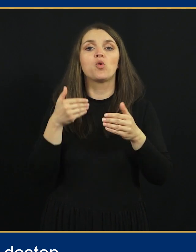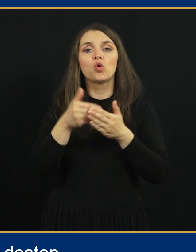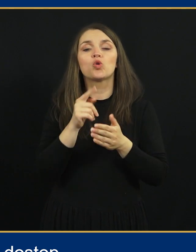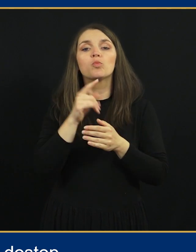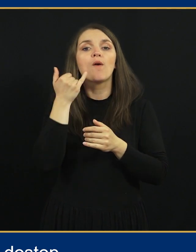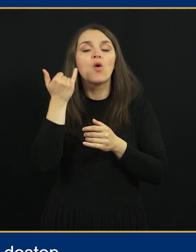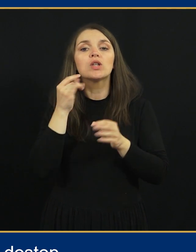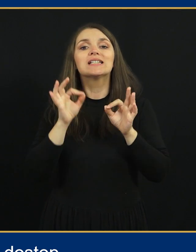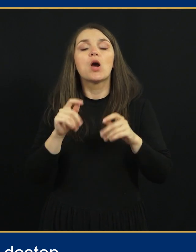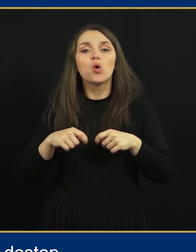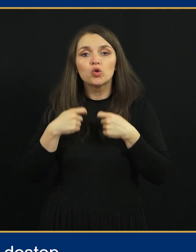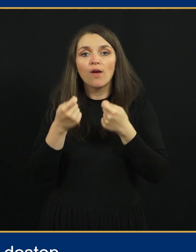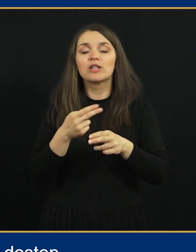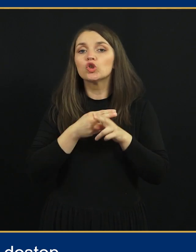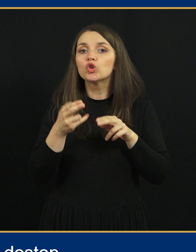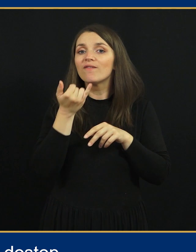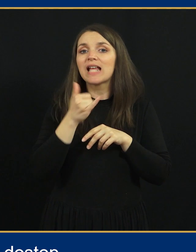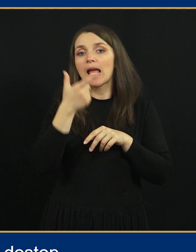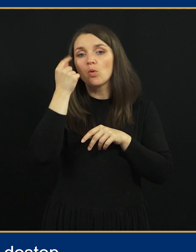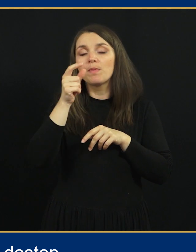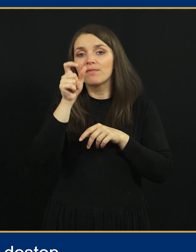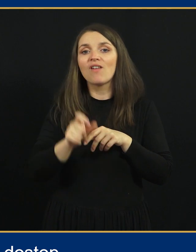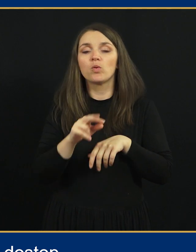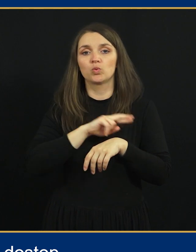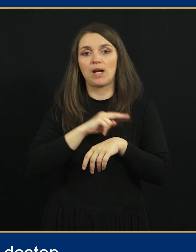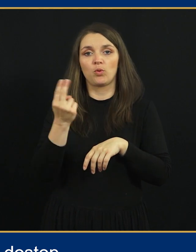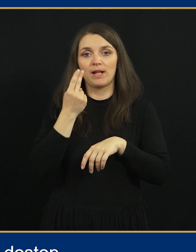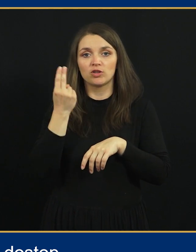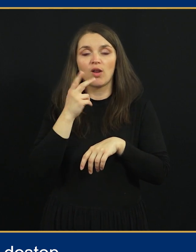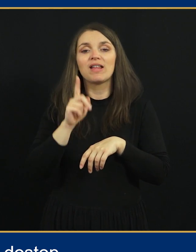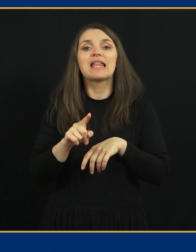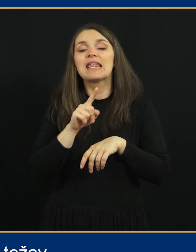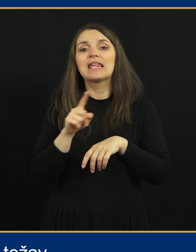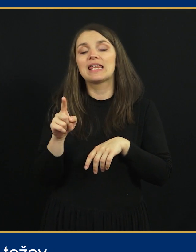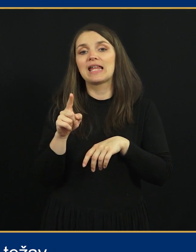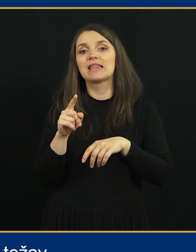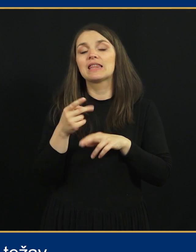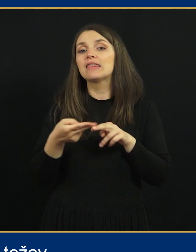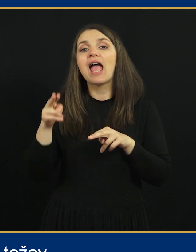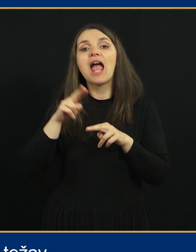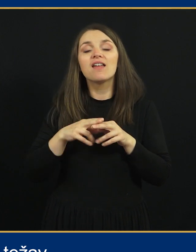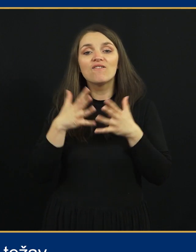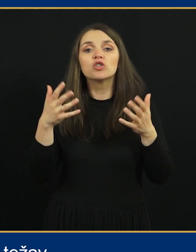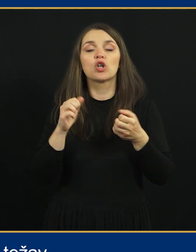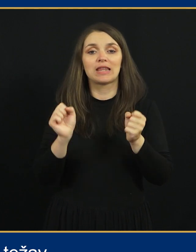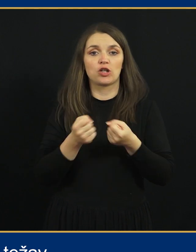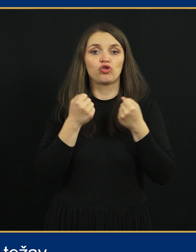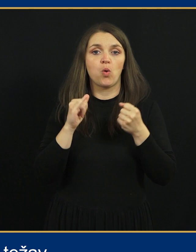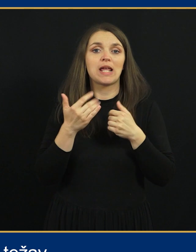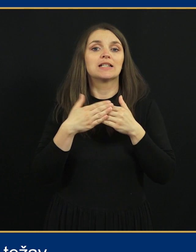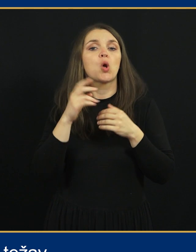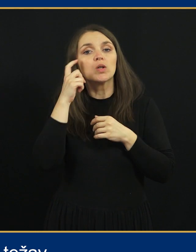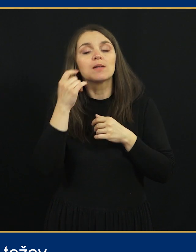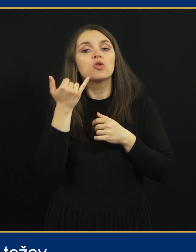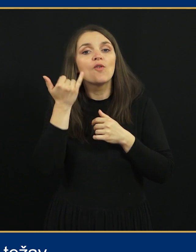da moramo dostop do vode zagotoviti čisto vsakemu prebivalcu Republike Slovenije in največ